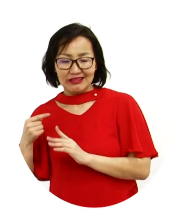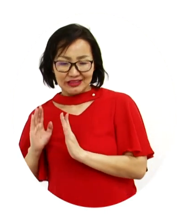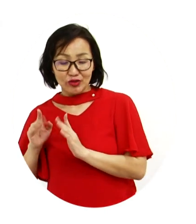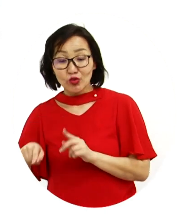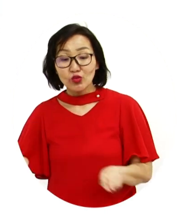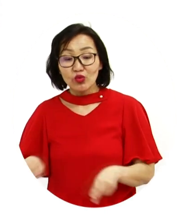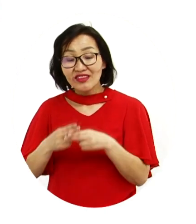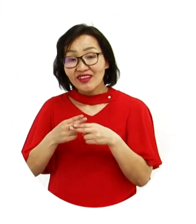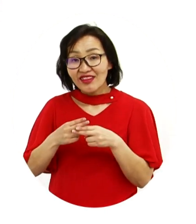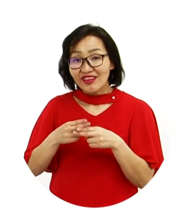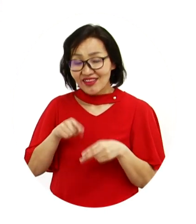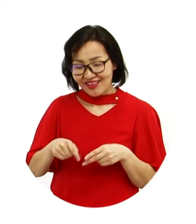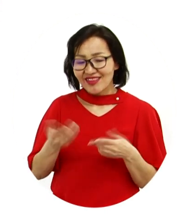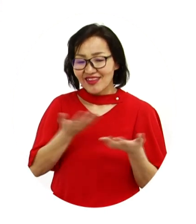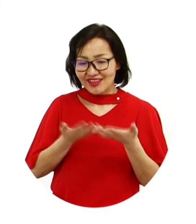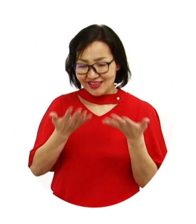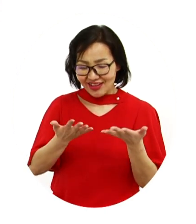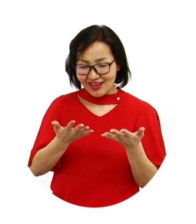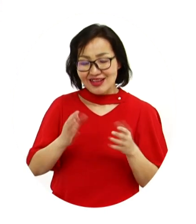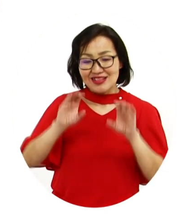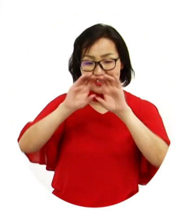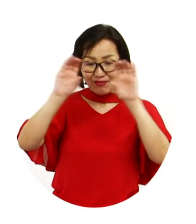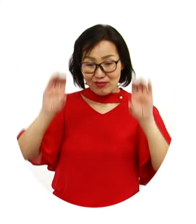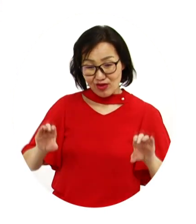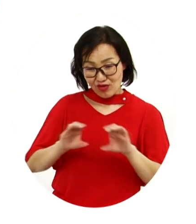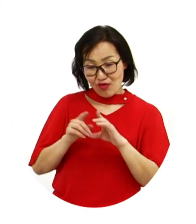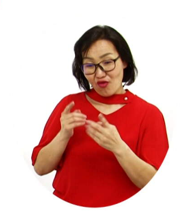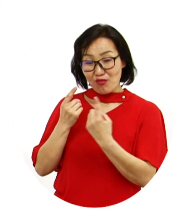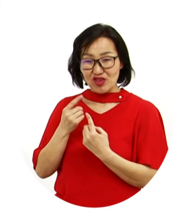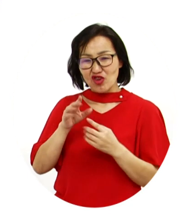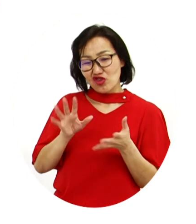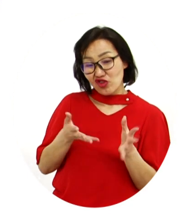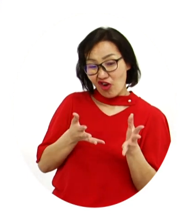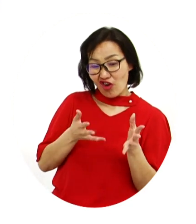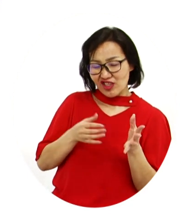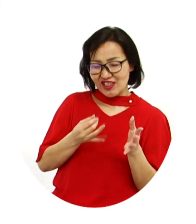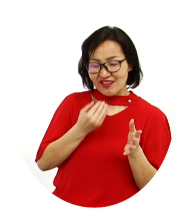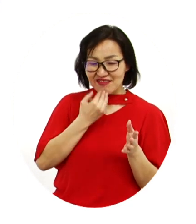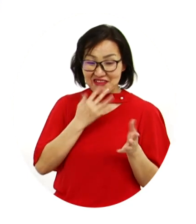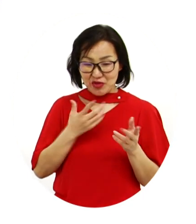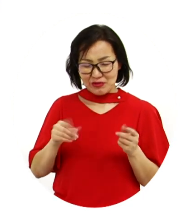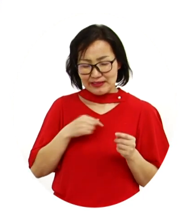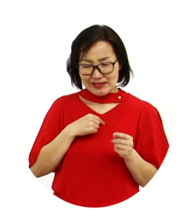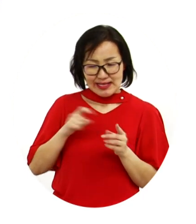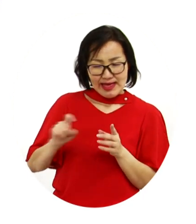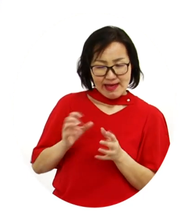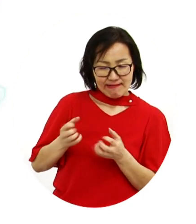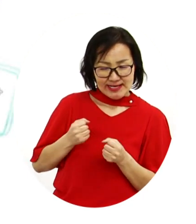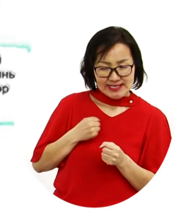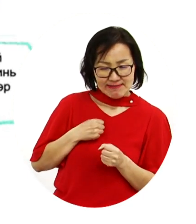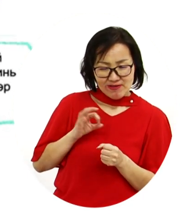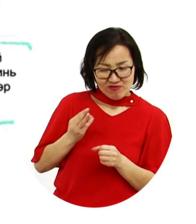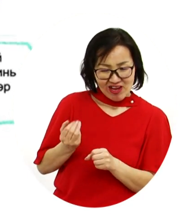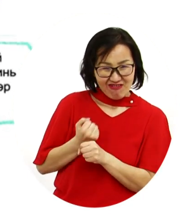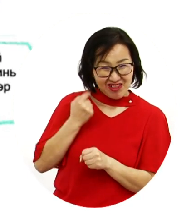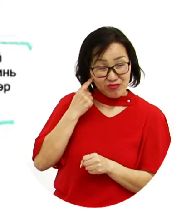дүгнэлт хийж ярилцаарай. Самбрын өмнө гарахд чинь шоолж инесэн хүүхдийг чамаас хариугаа авандаа гэж бодсон